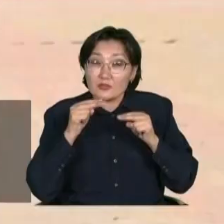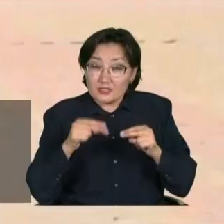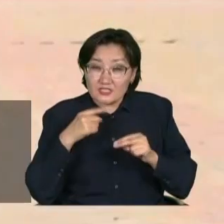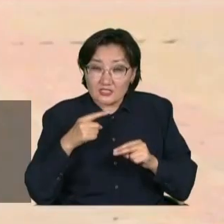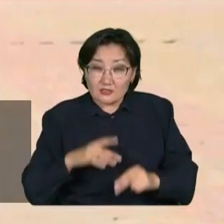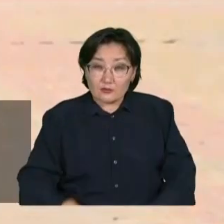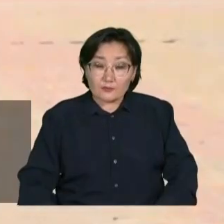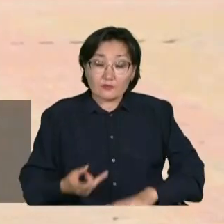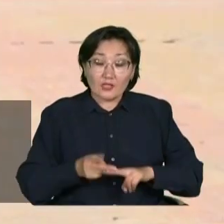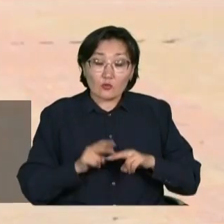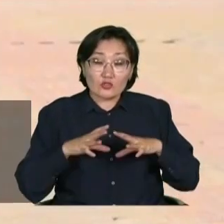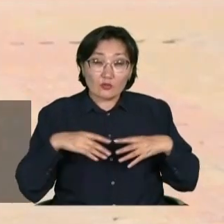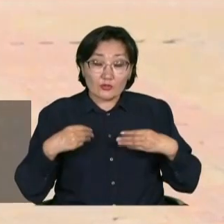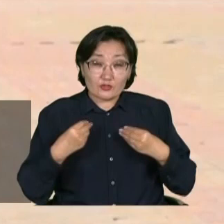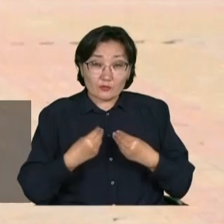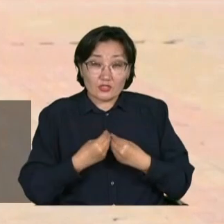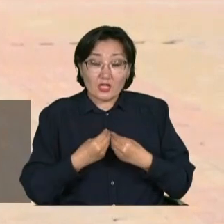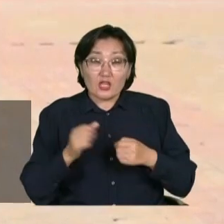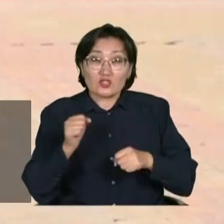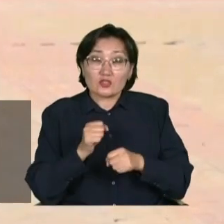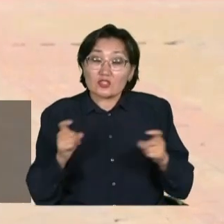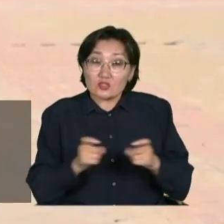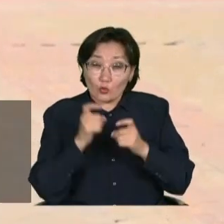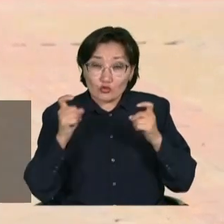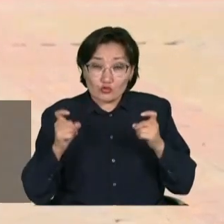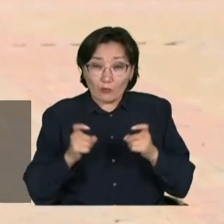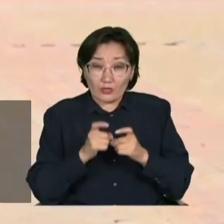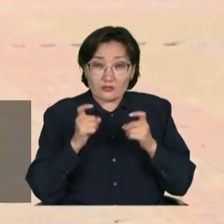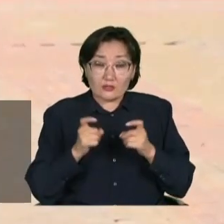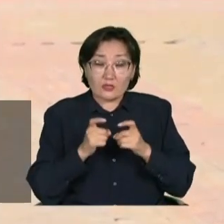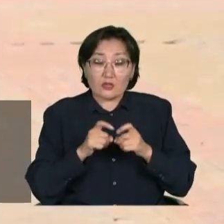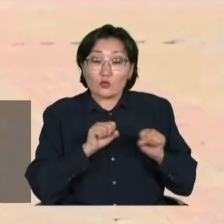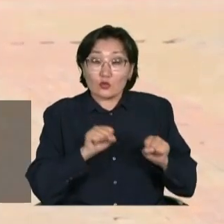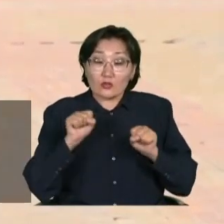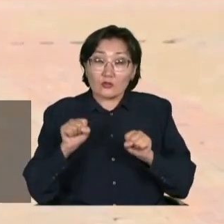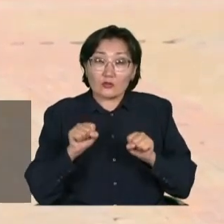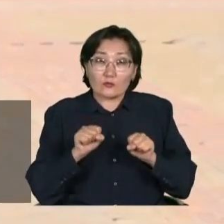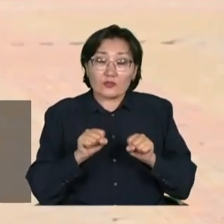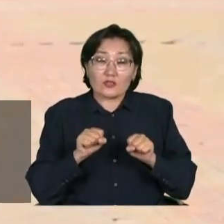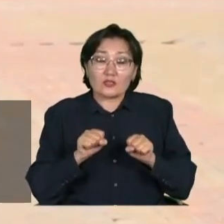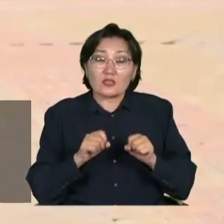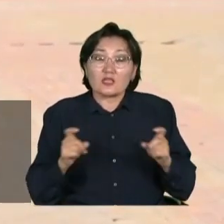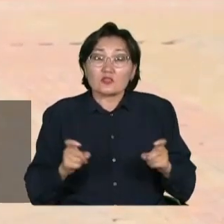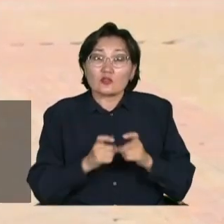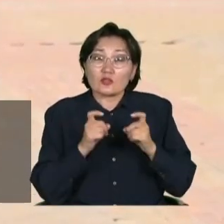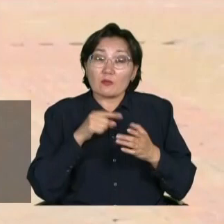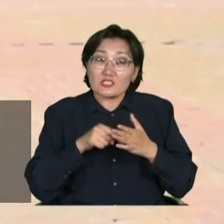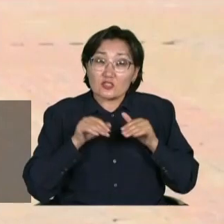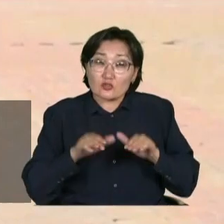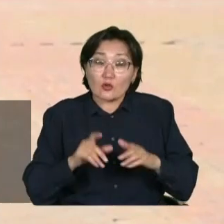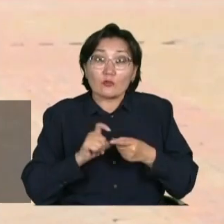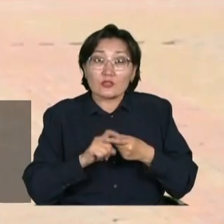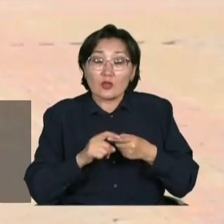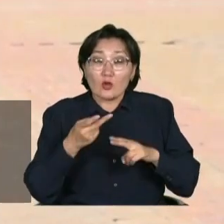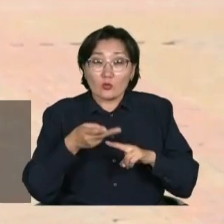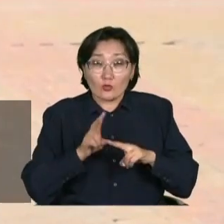дейді. Осы отбасылық жаңағы зорлық-зомбылықты жаңағы алдын алуға байланысты содан зардап шеккен